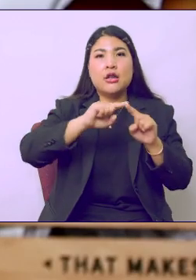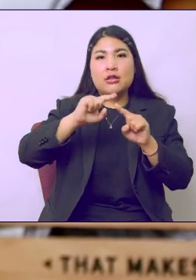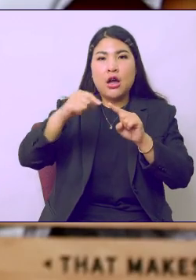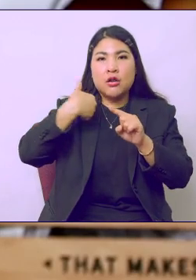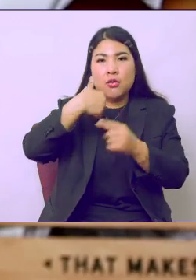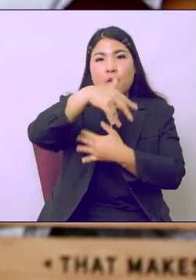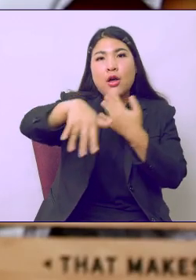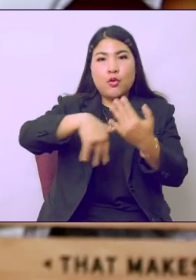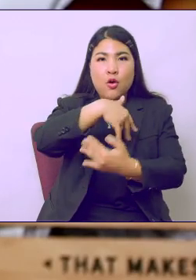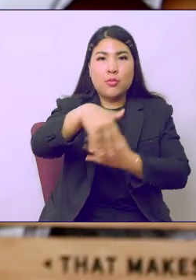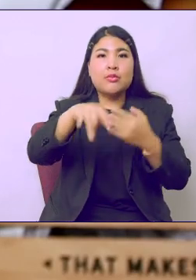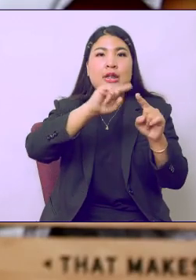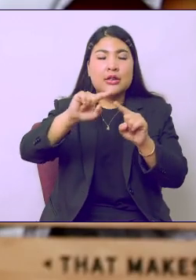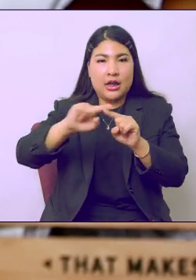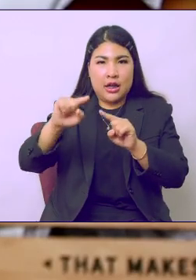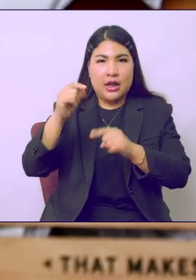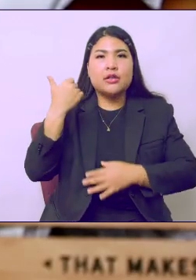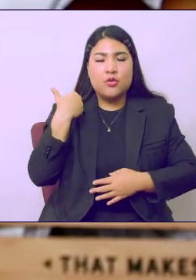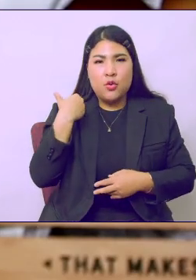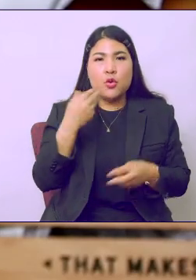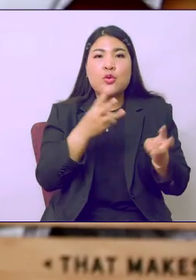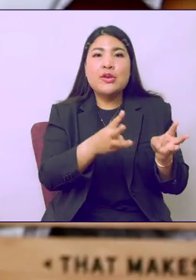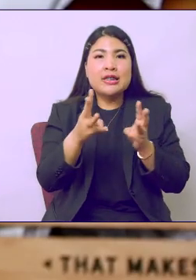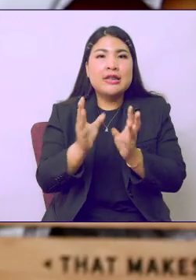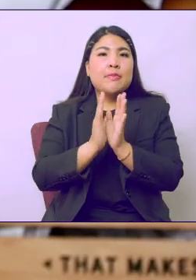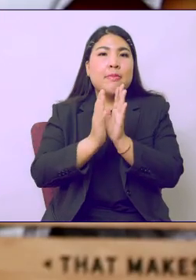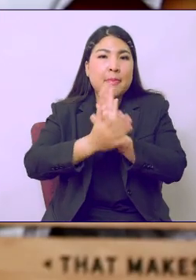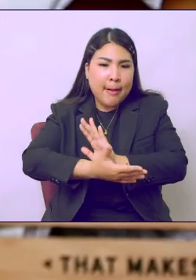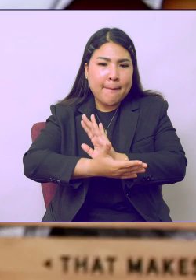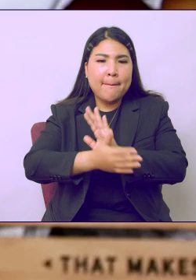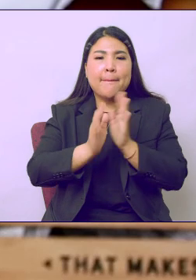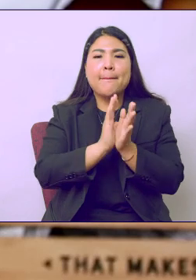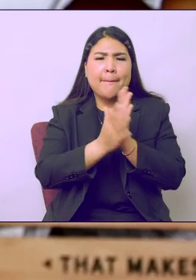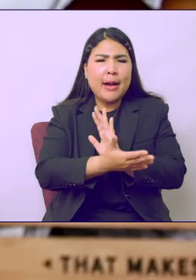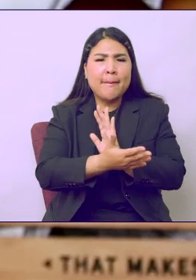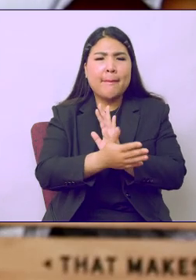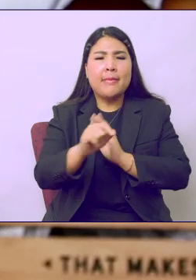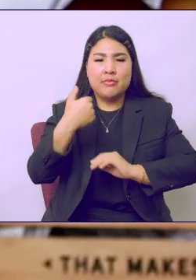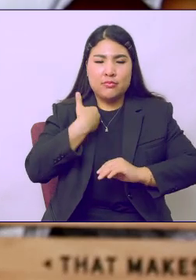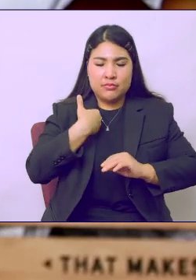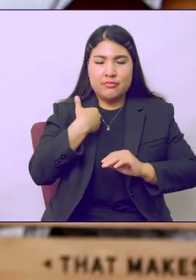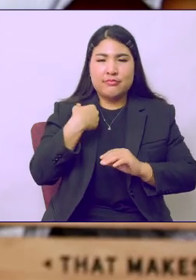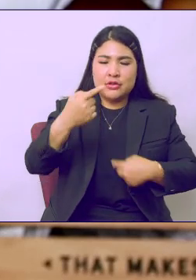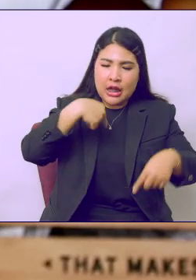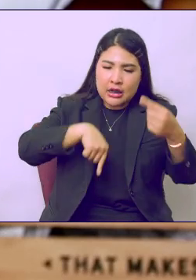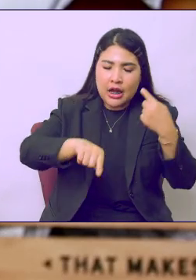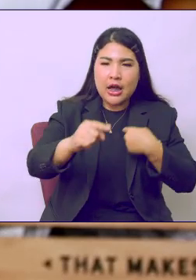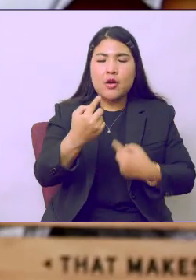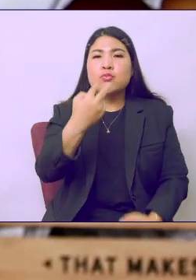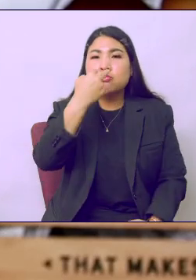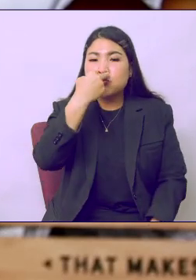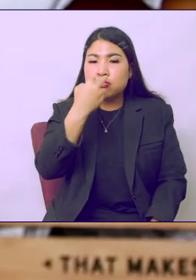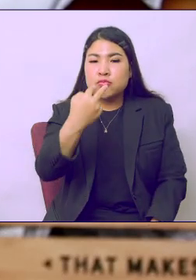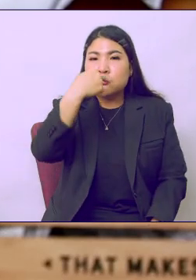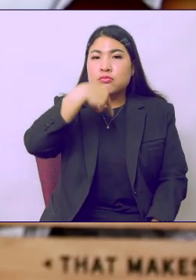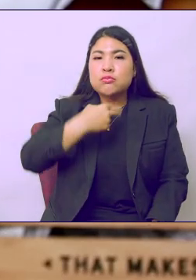แวดล้อมของผู้ฝึกนะครับปรับการปรับเนี้ยนะครับจะรวมถึงการปรับท่าทางการการควบคุมลมหายใจ